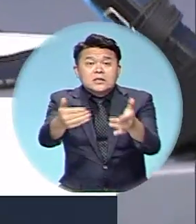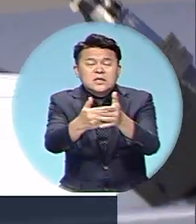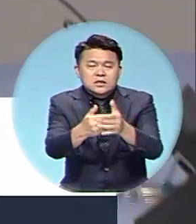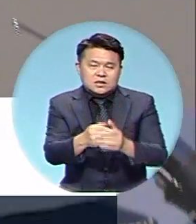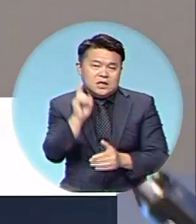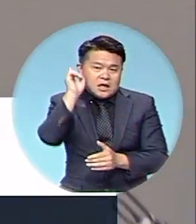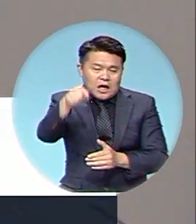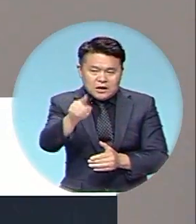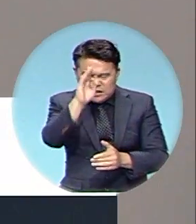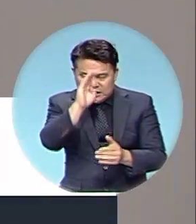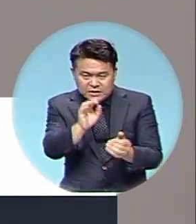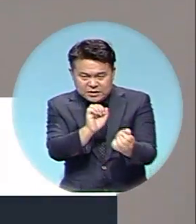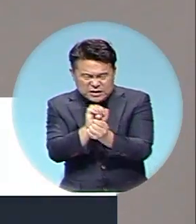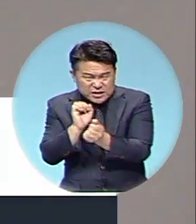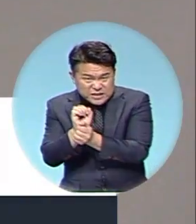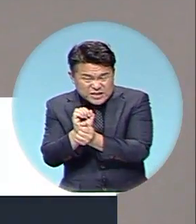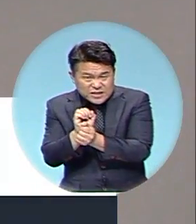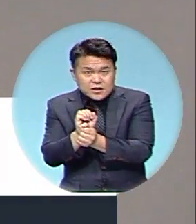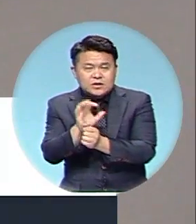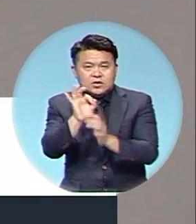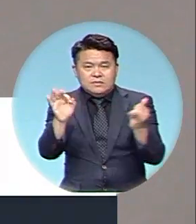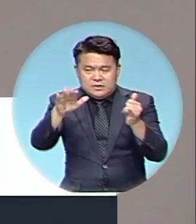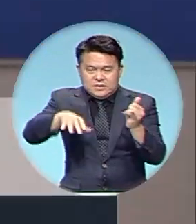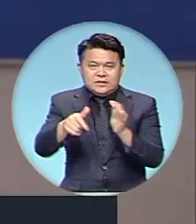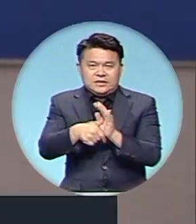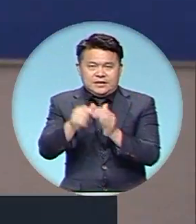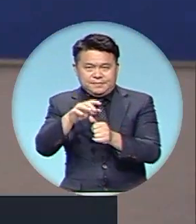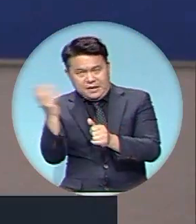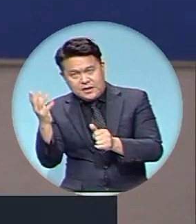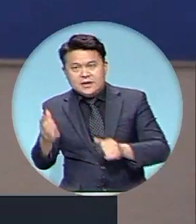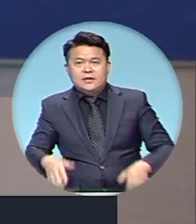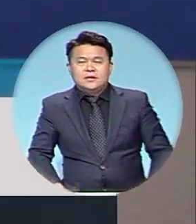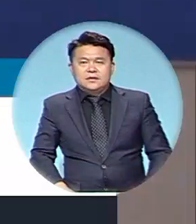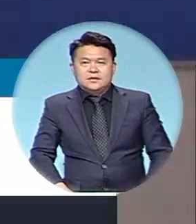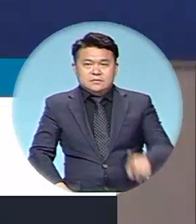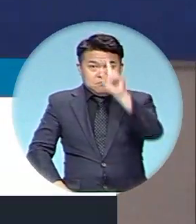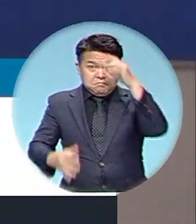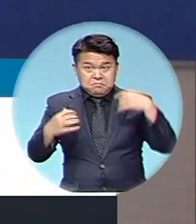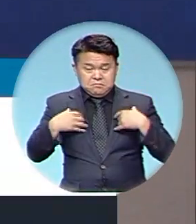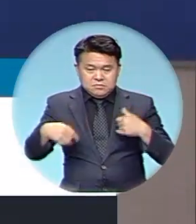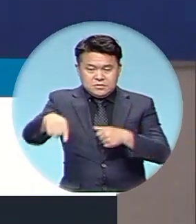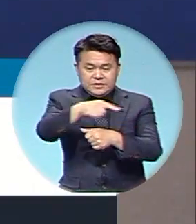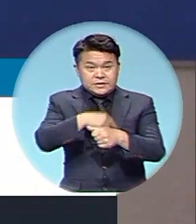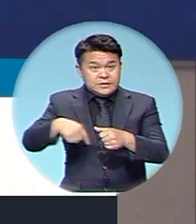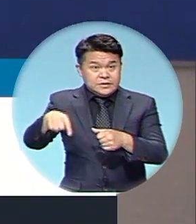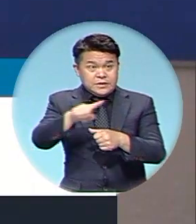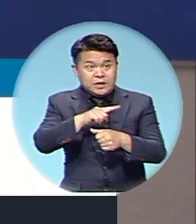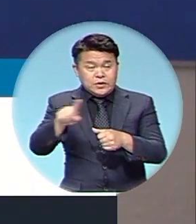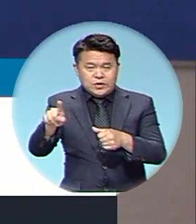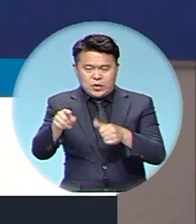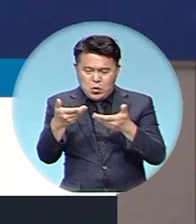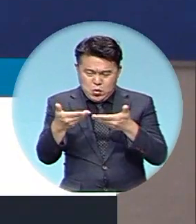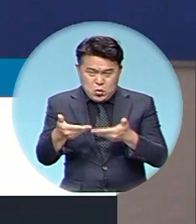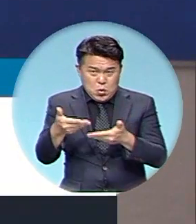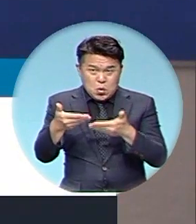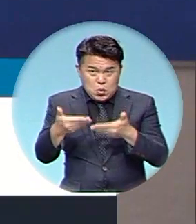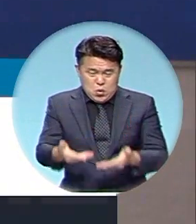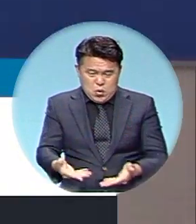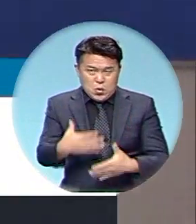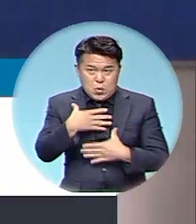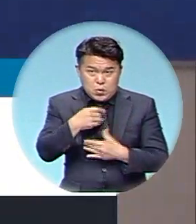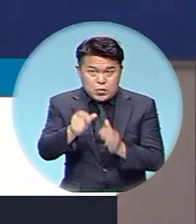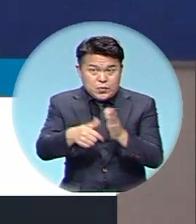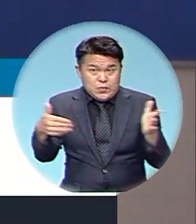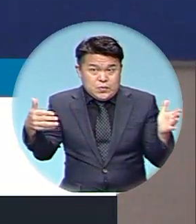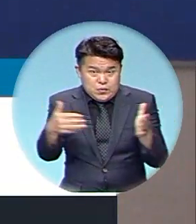자릿수로 줄어들 때까지 계속 유지됩니다. 정부는 상황이 안정될 때까지 수도권 내 기존